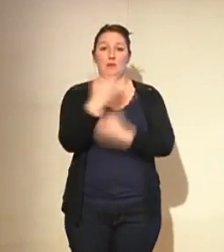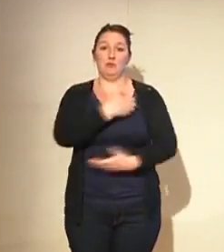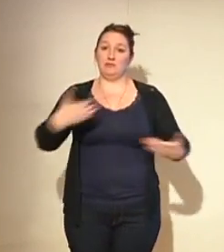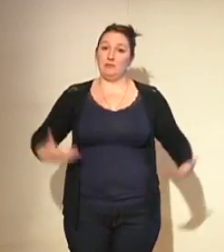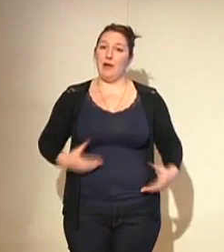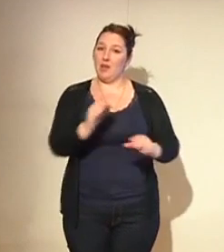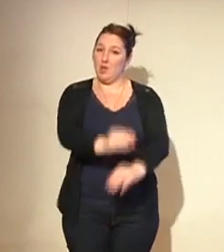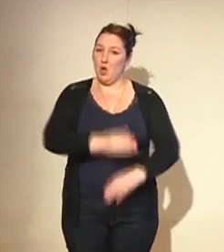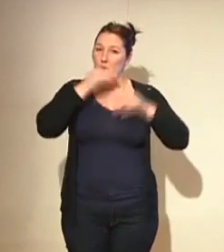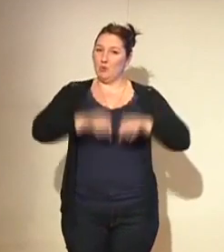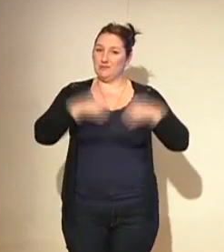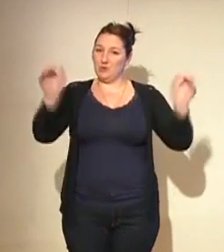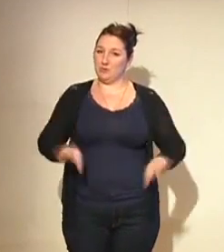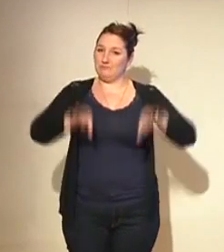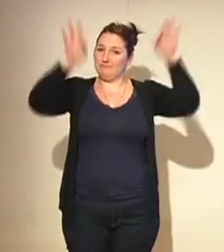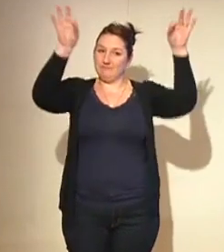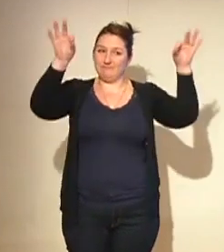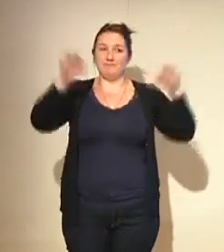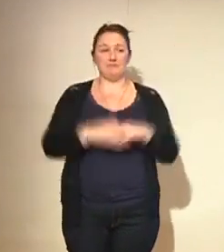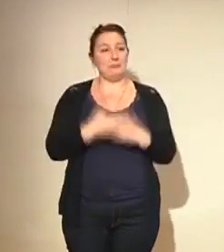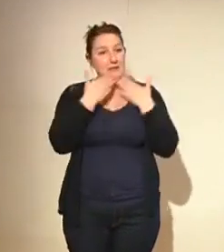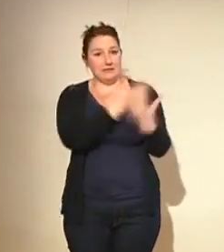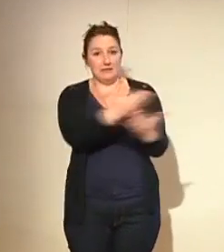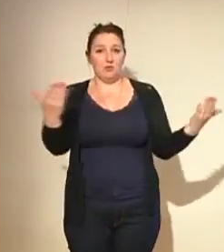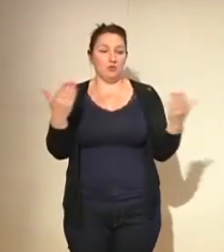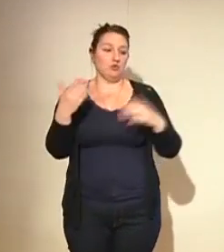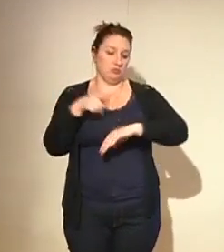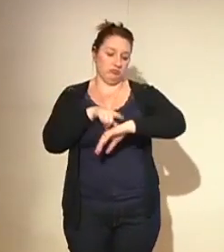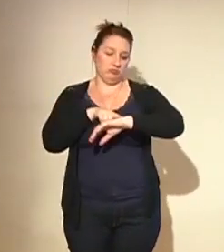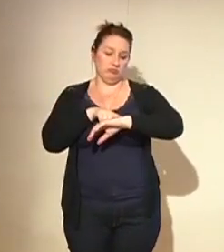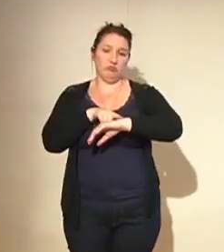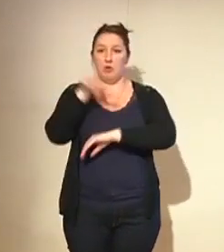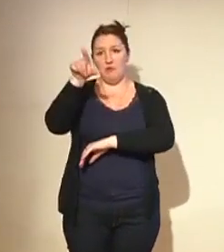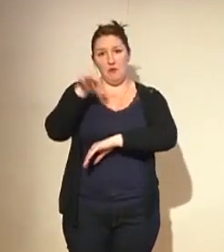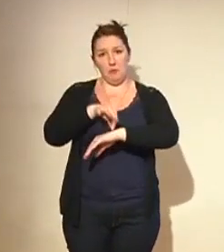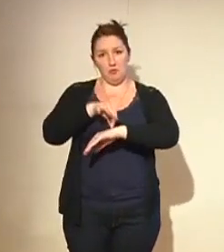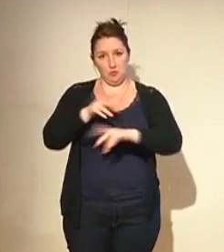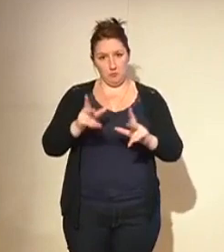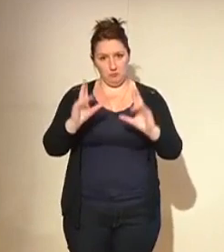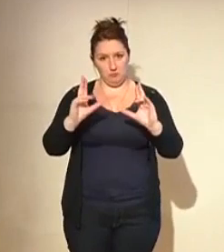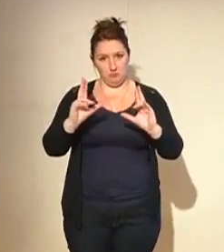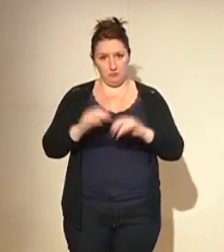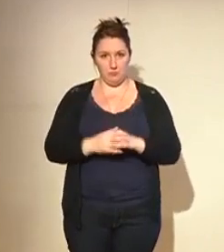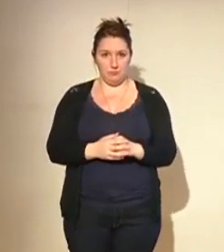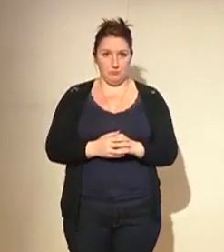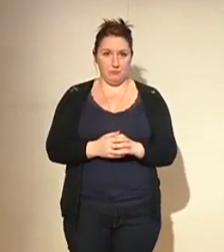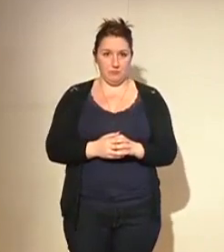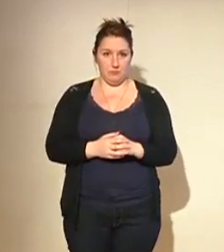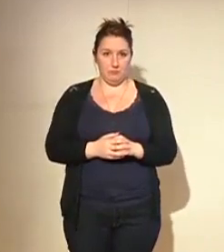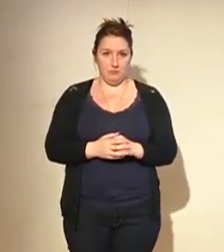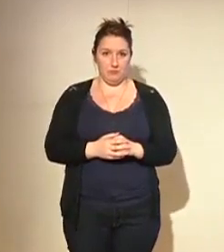sandwich bien mérité merci à tous on se donne 20 minutes